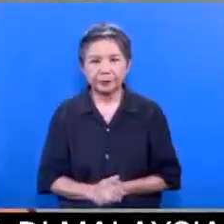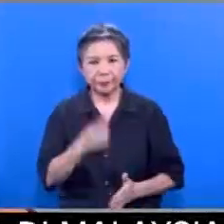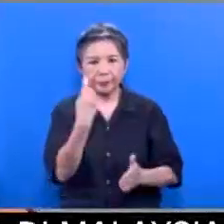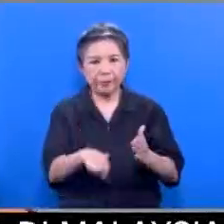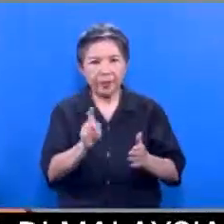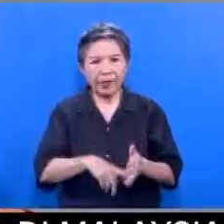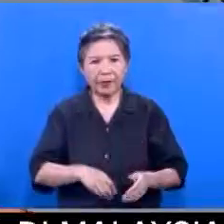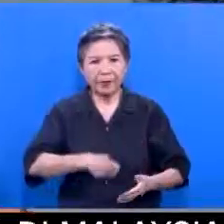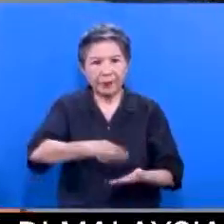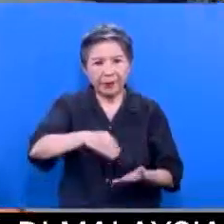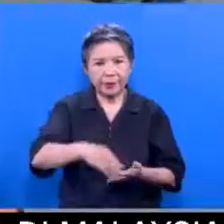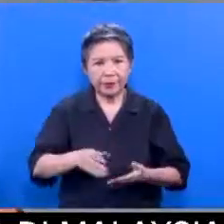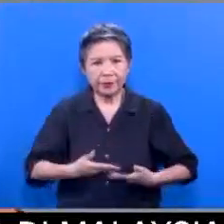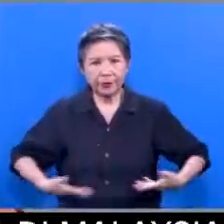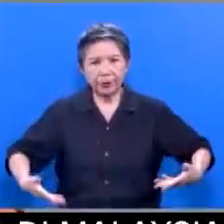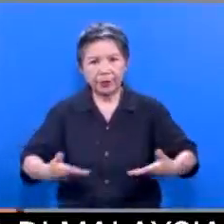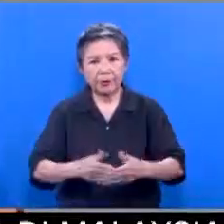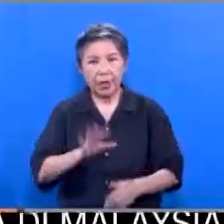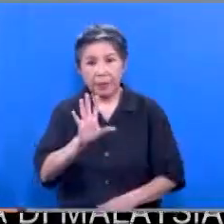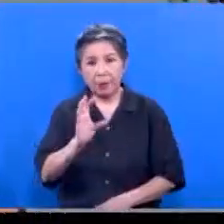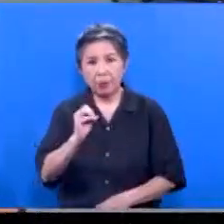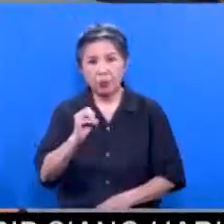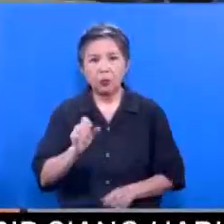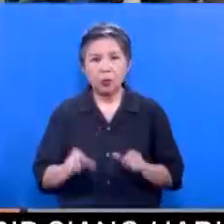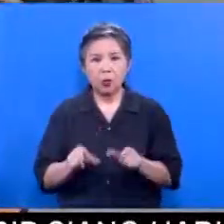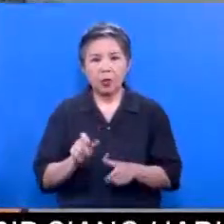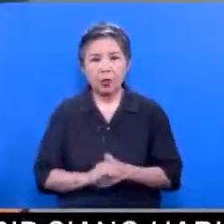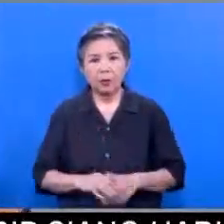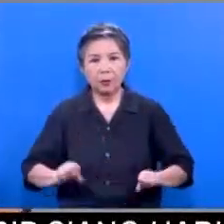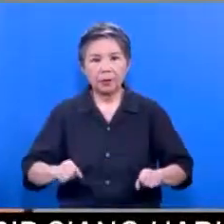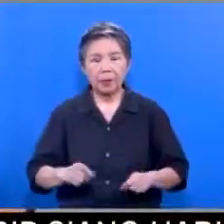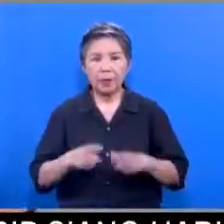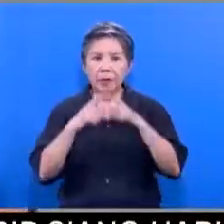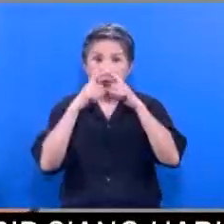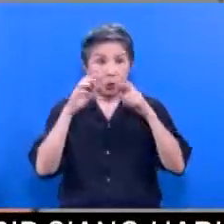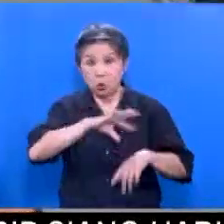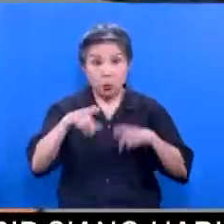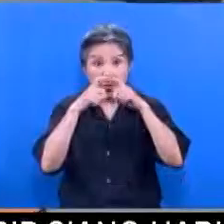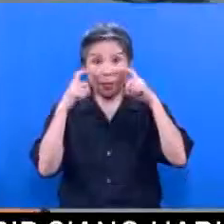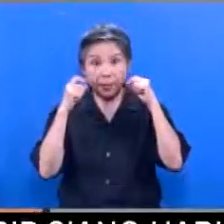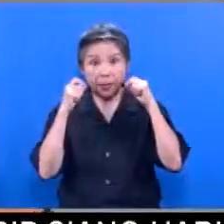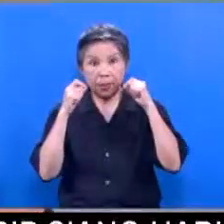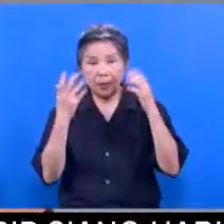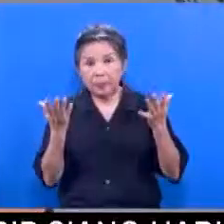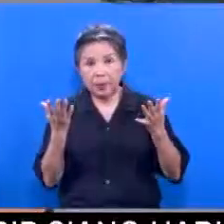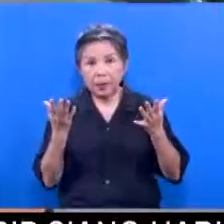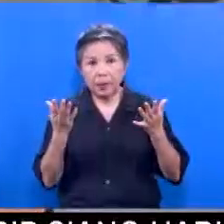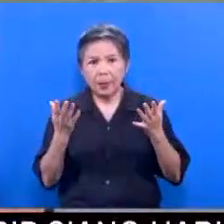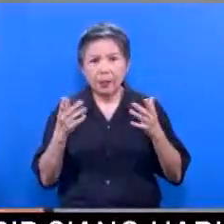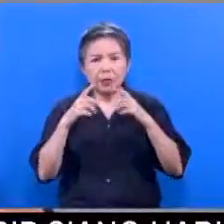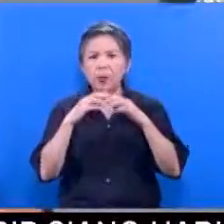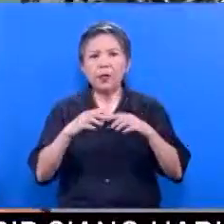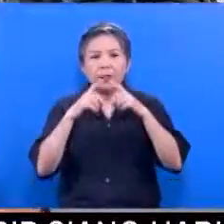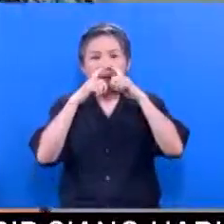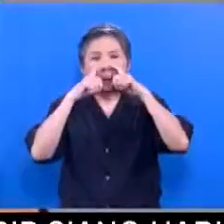Sudah 50 pelanggar kami dapati. Kebanyakan mereka yang tidak menggunakan masker atau gimana, Bang? Atau tidak sempurna maskernya, Bang? Kebanyakan yang tidak